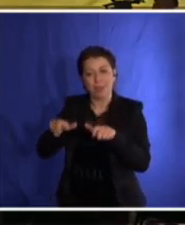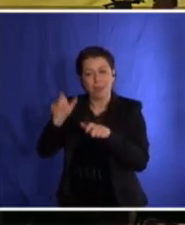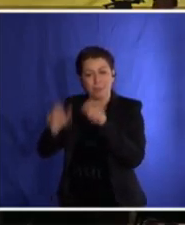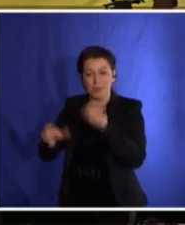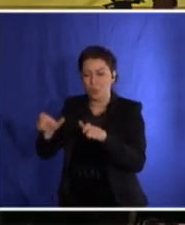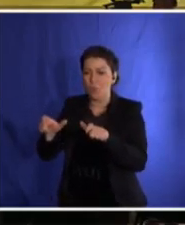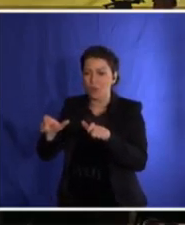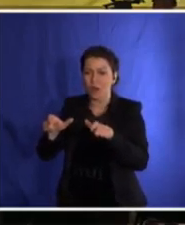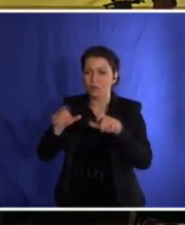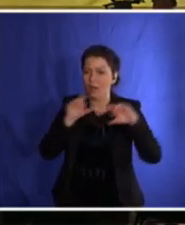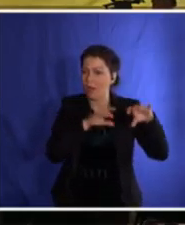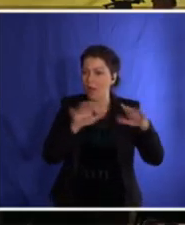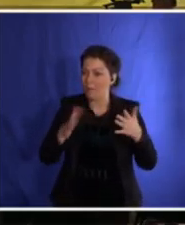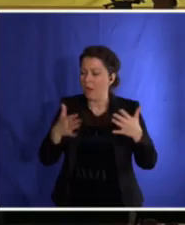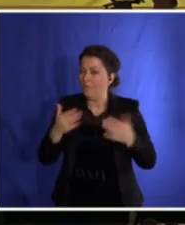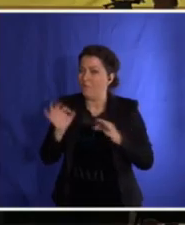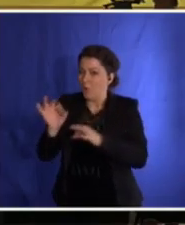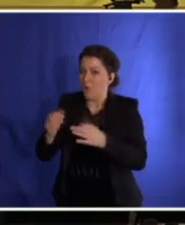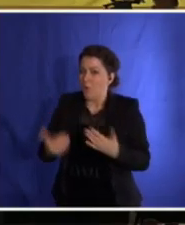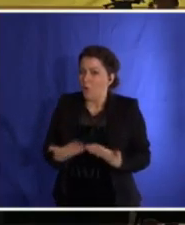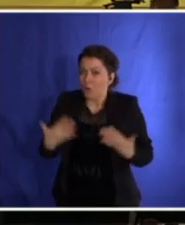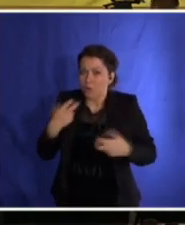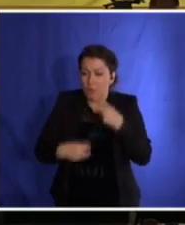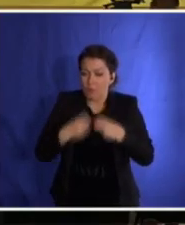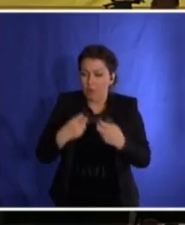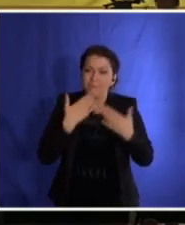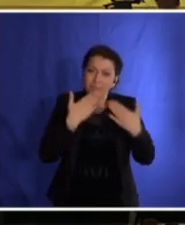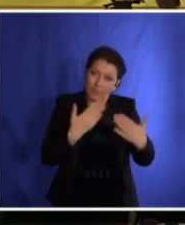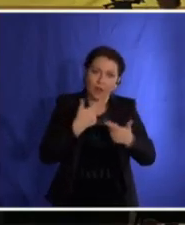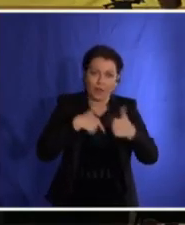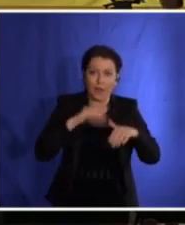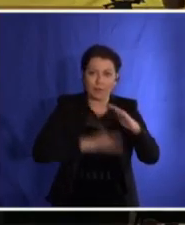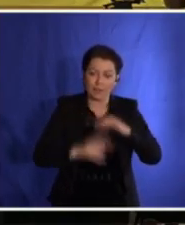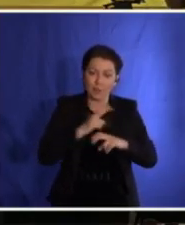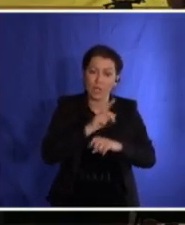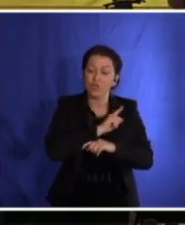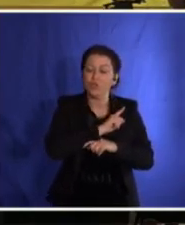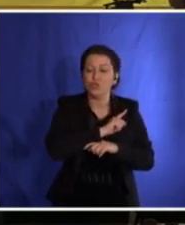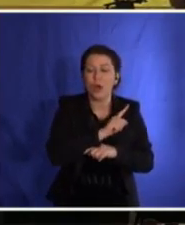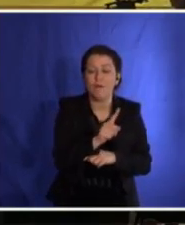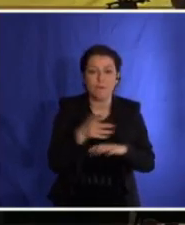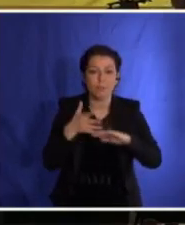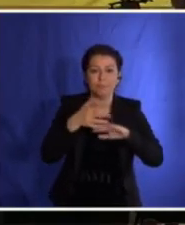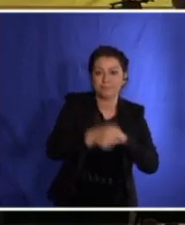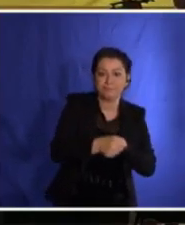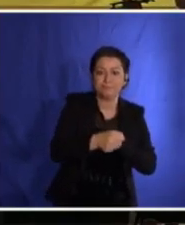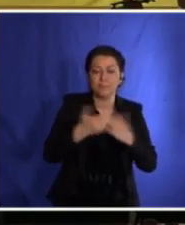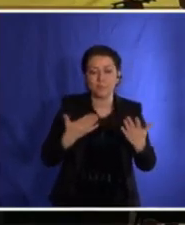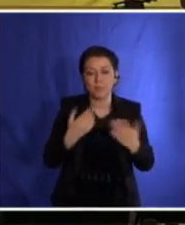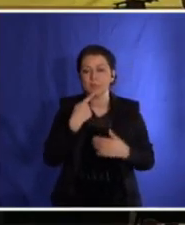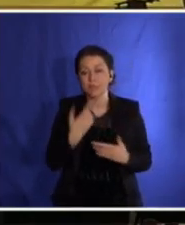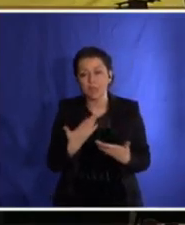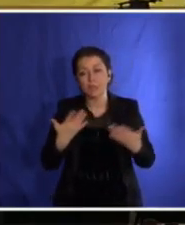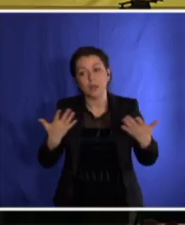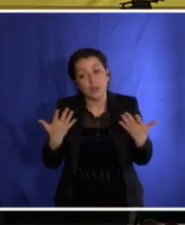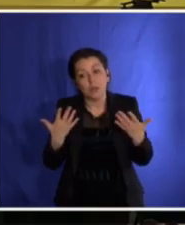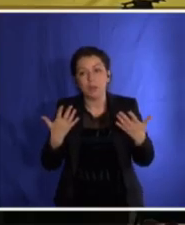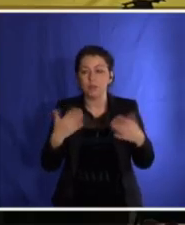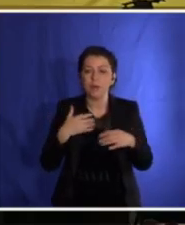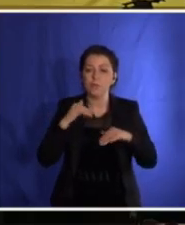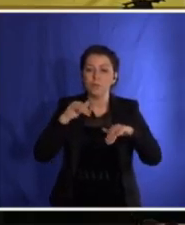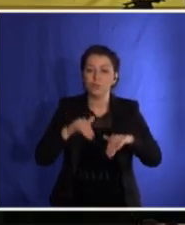Problematik. Danke dem Land Niederösterreich, dass hier sofort gehandelt wurde. Und man hat gesagt, nee, man soll das mit